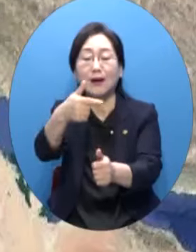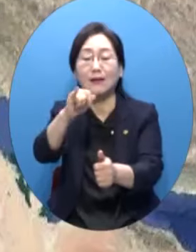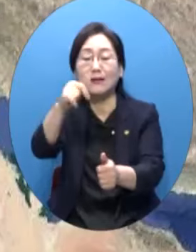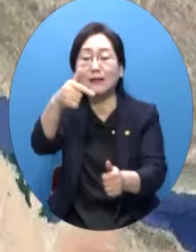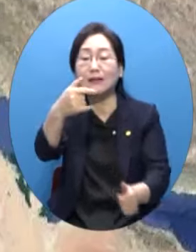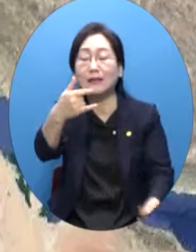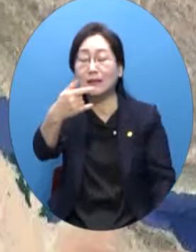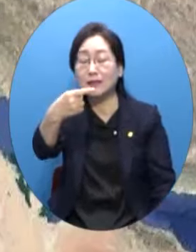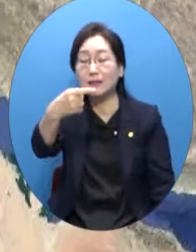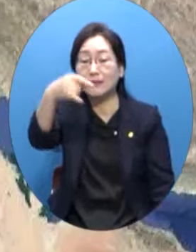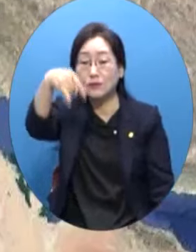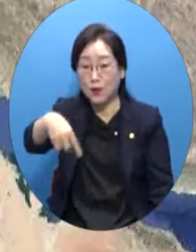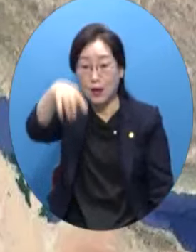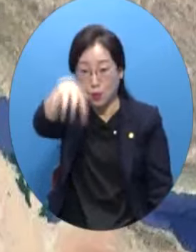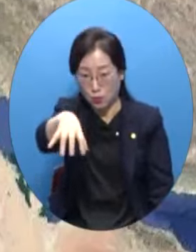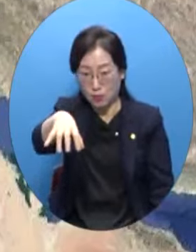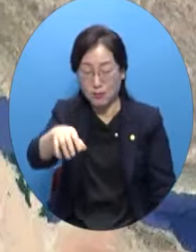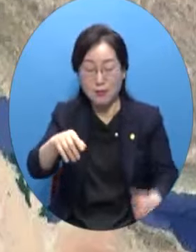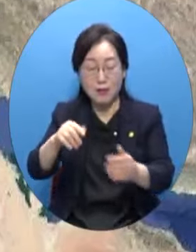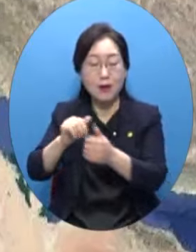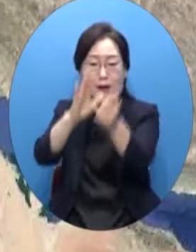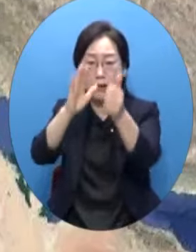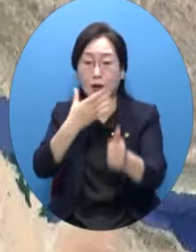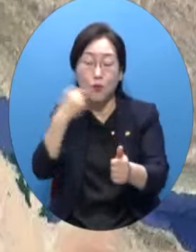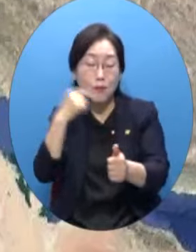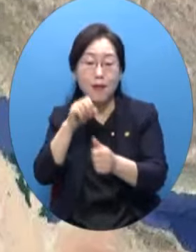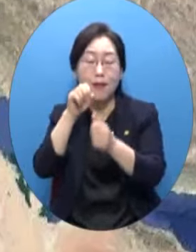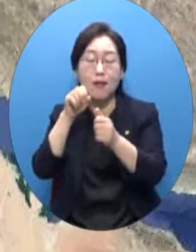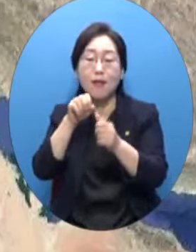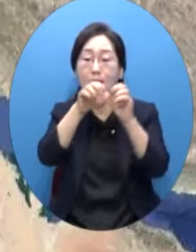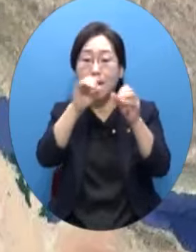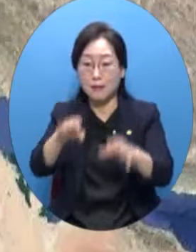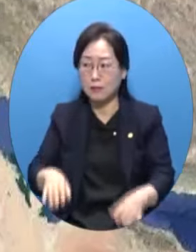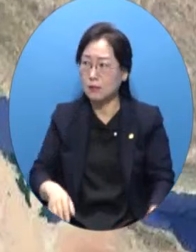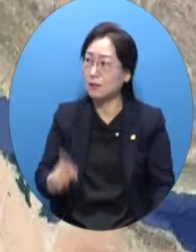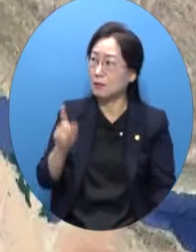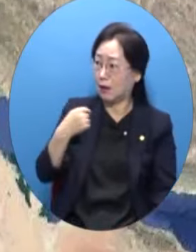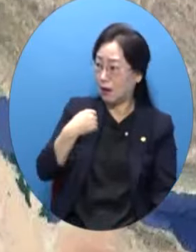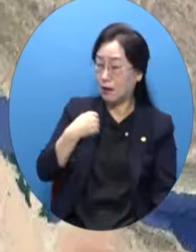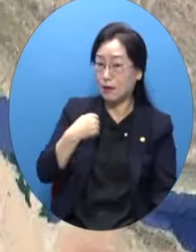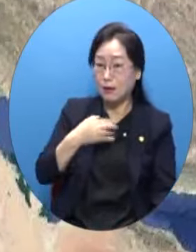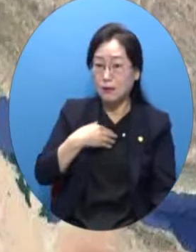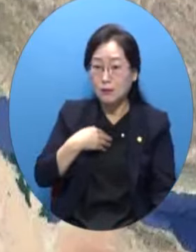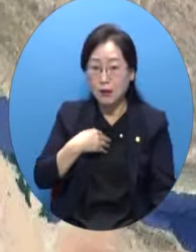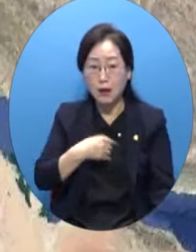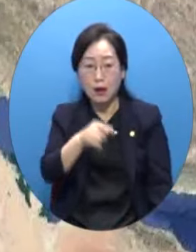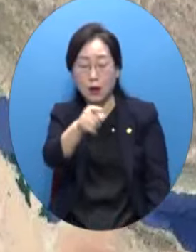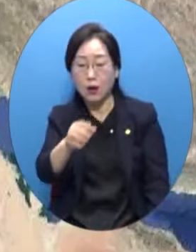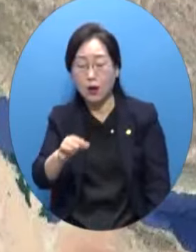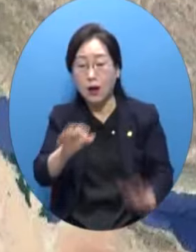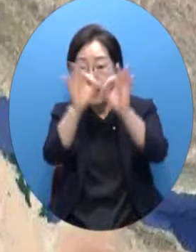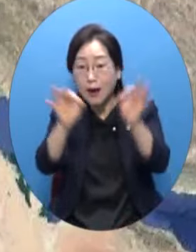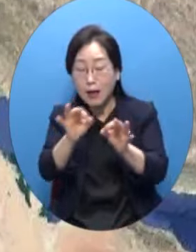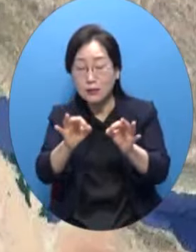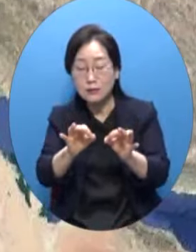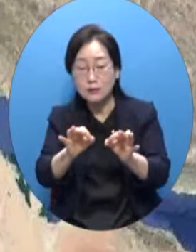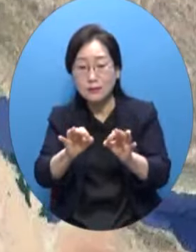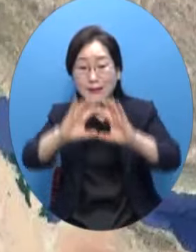니느웨에 가서 복음을 전해라. 아니 니네는 아수르 왕국의